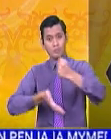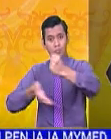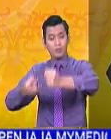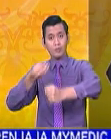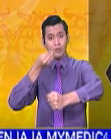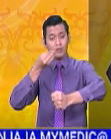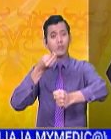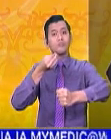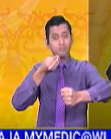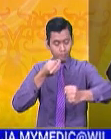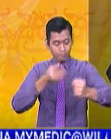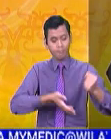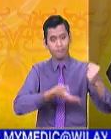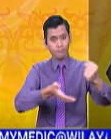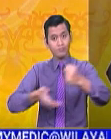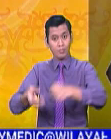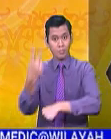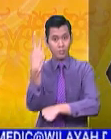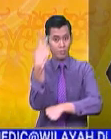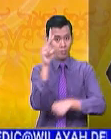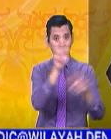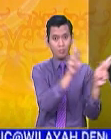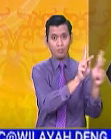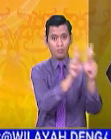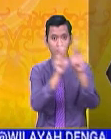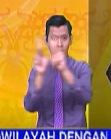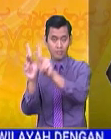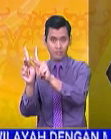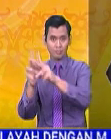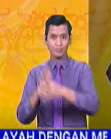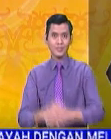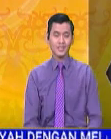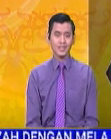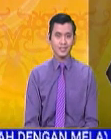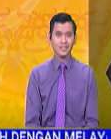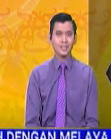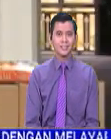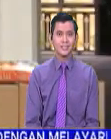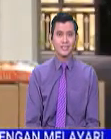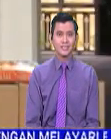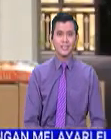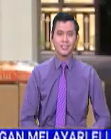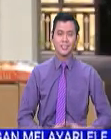kepada 12 Kampung termasuk Kampung ditawar batu